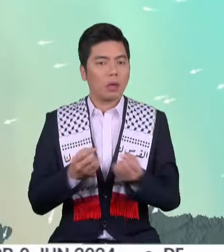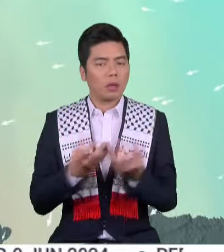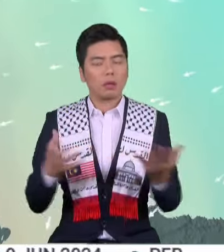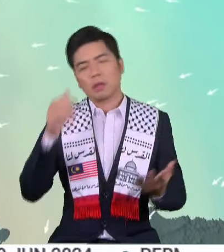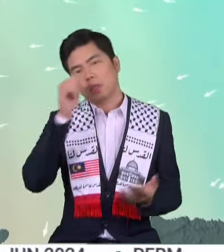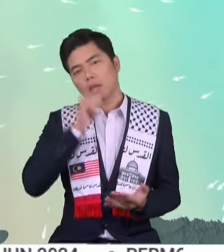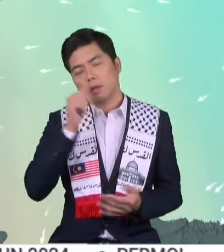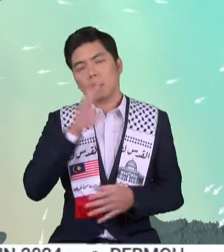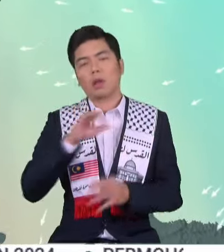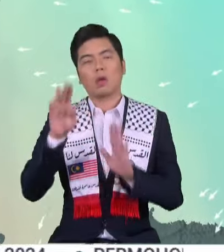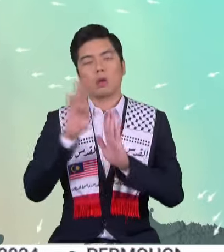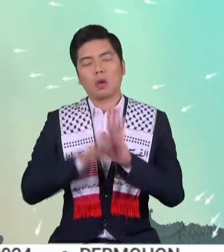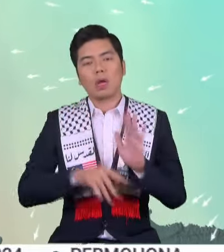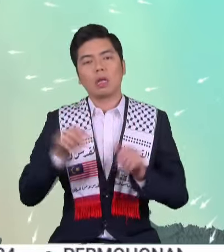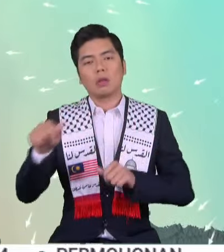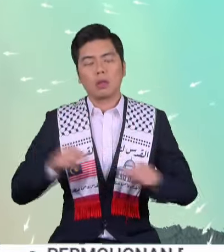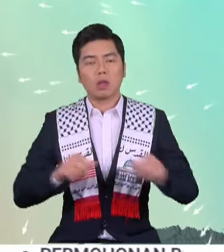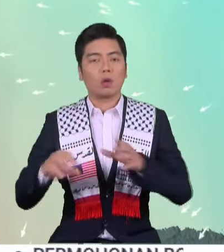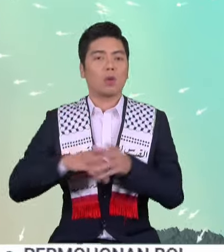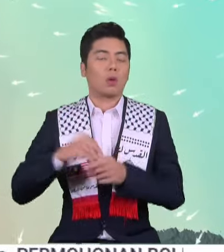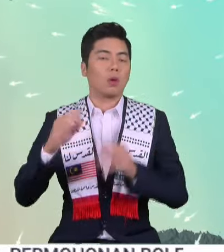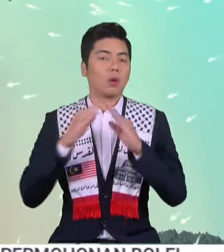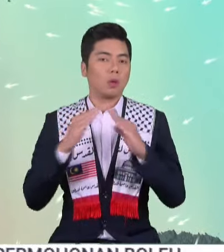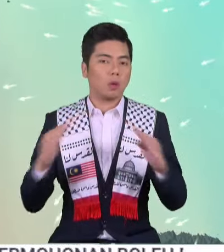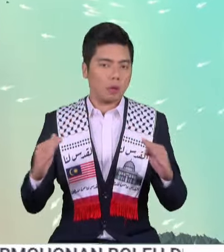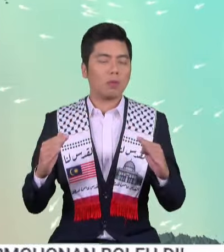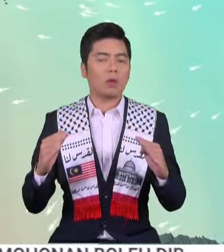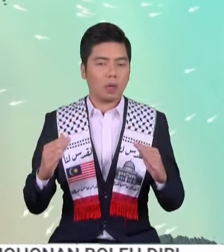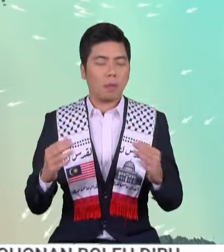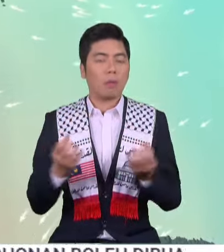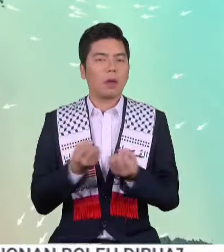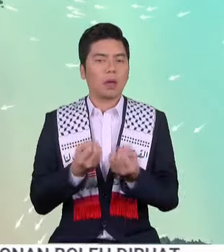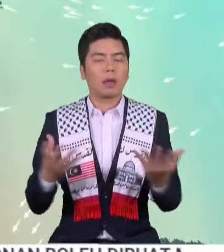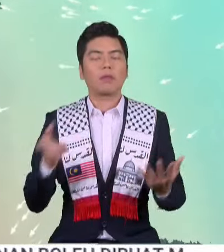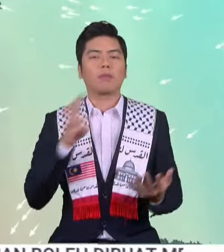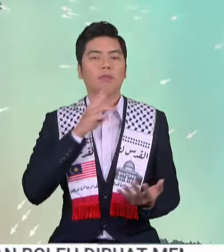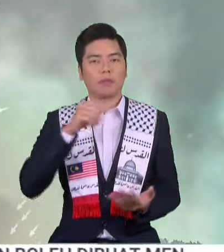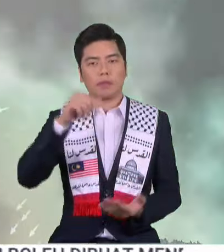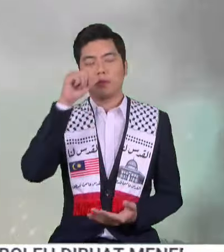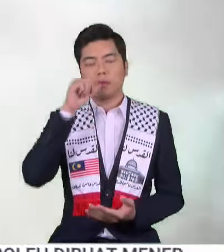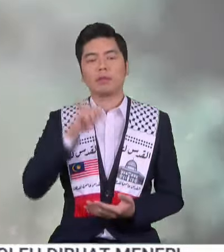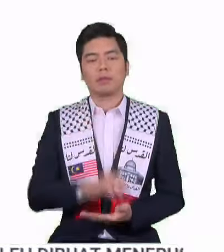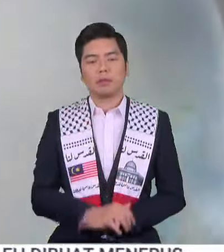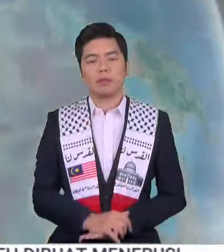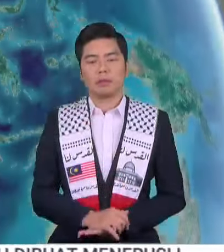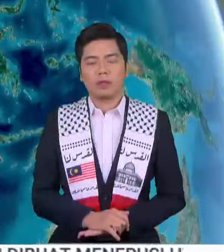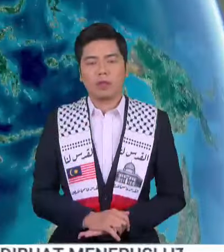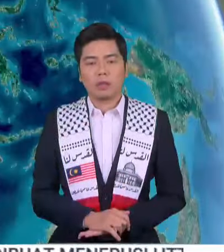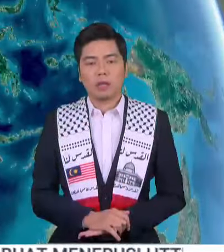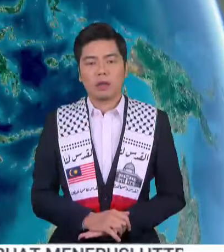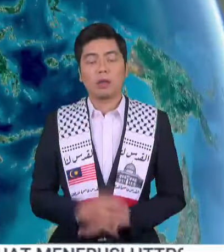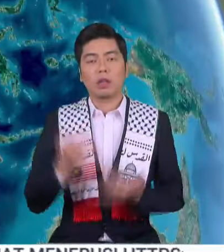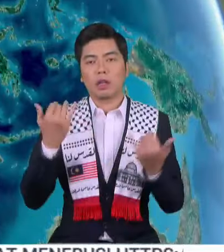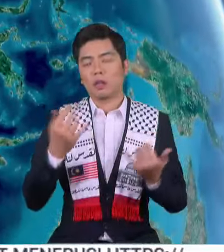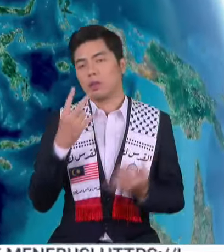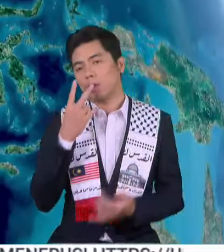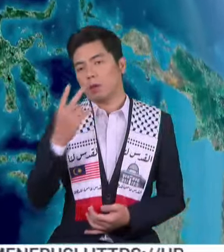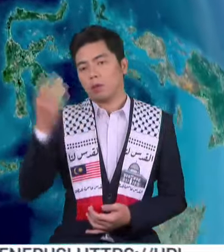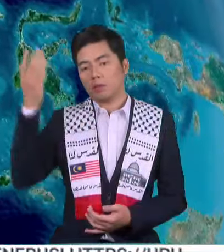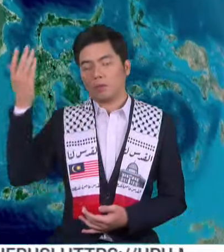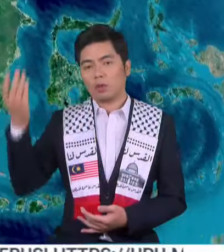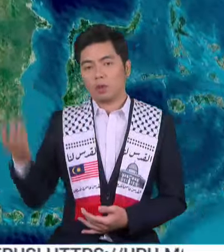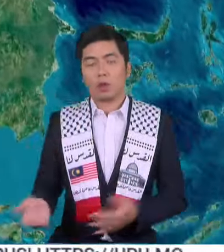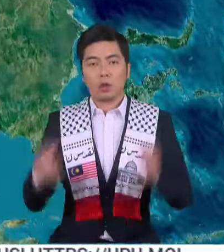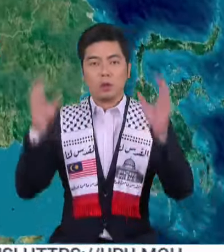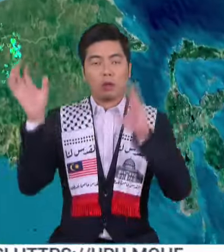bersabar, kurangkan aktiviti di luar rumah ketika waktu panas dan banyakkan minum air. Baik, seterusnya kita perhatikan pula pada keadaan